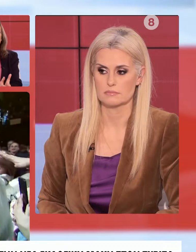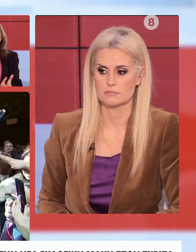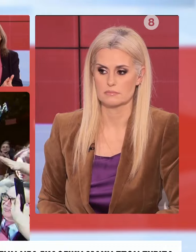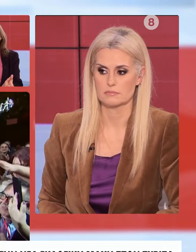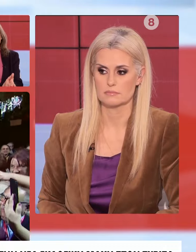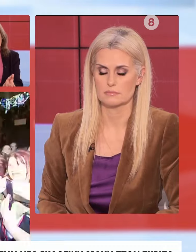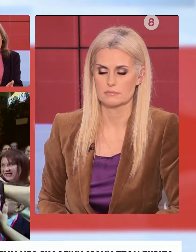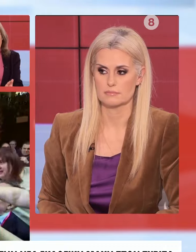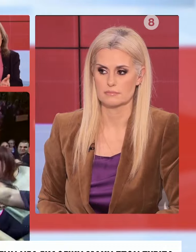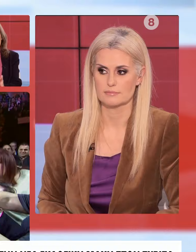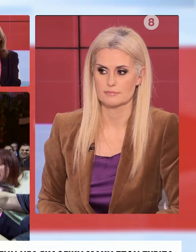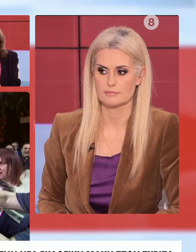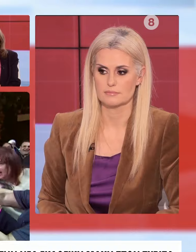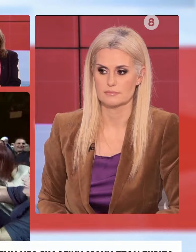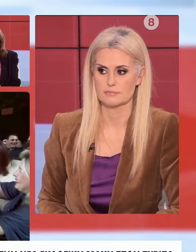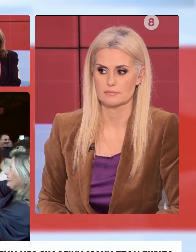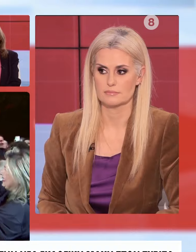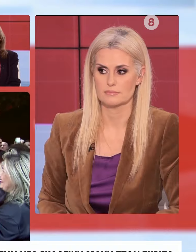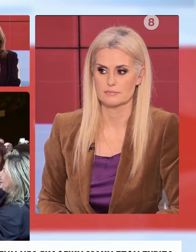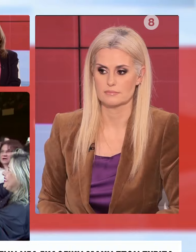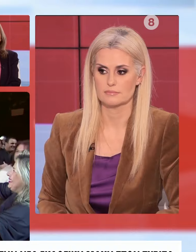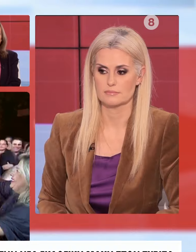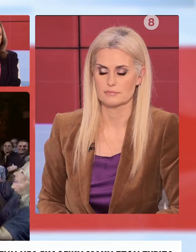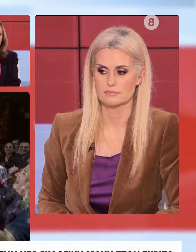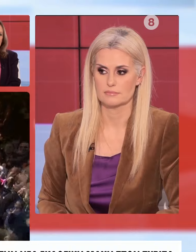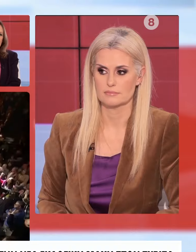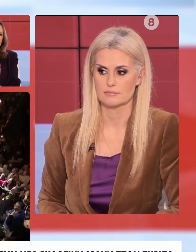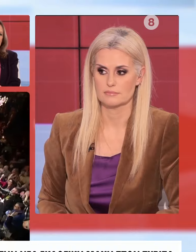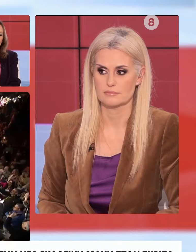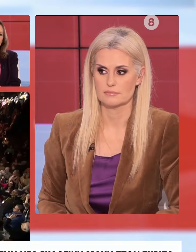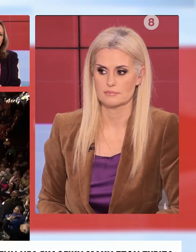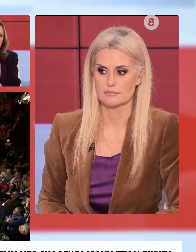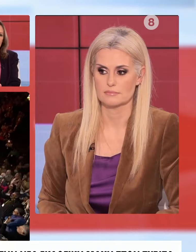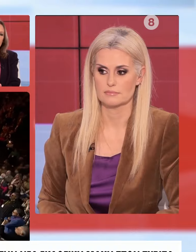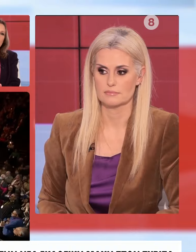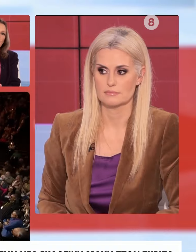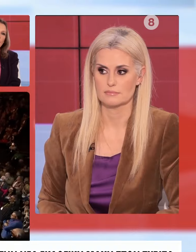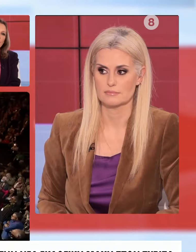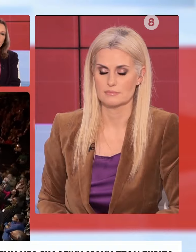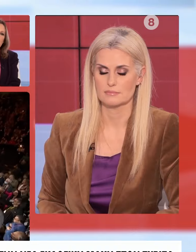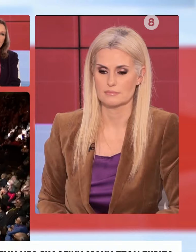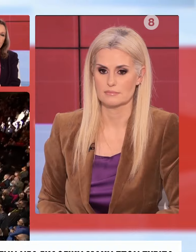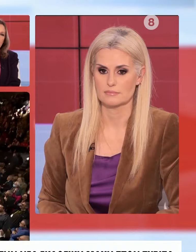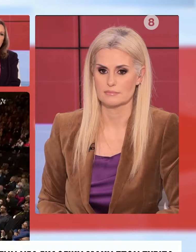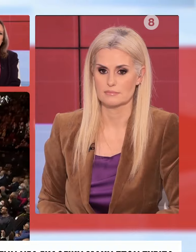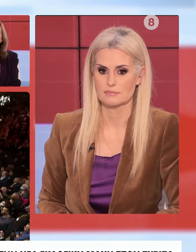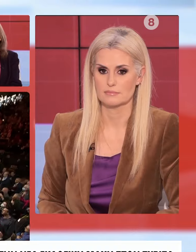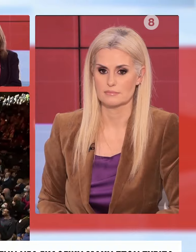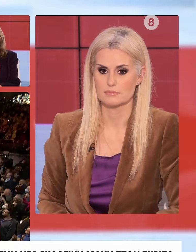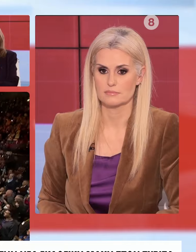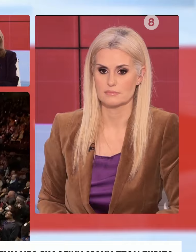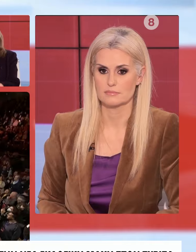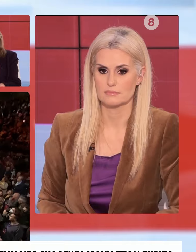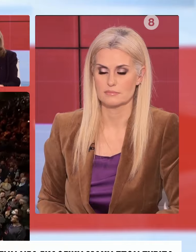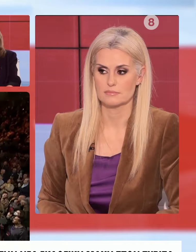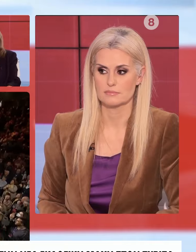ουσία Τσίπρα, Κασελάκη, όπως είπαμε, το να προσπαθήσεις να μετρήσεις τις δυνάμεις σου εκεί, απλώς θα αφαιρέσεις πιθανότατα